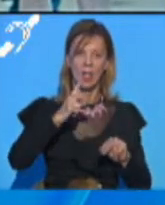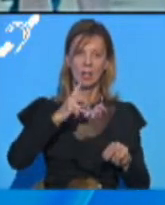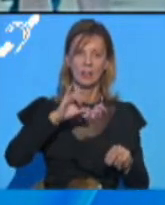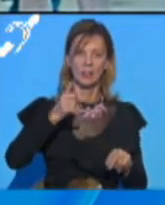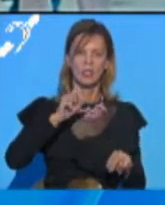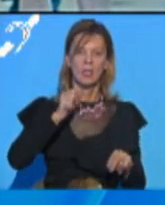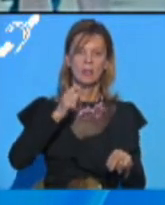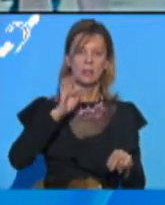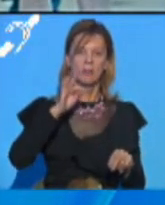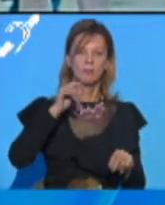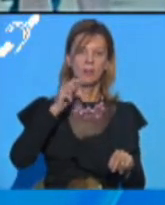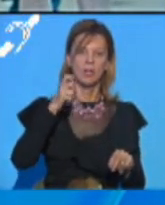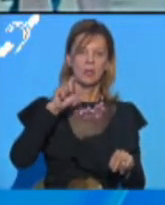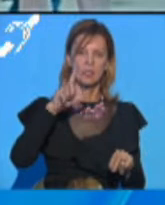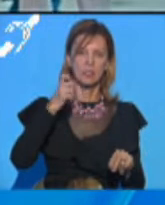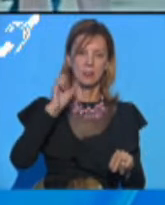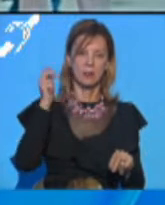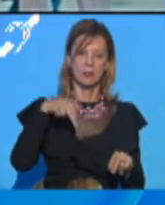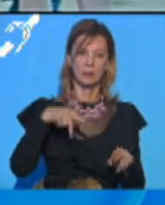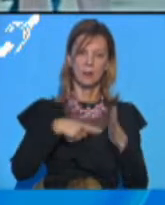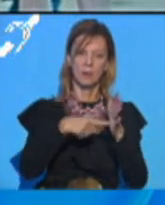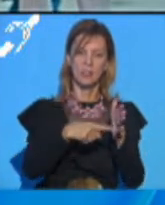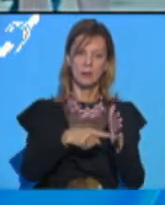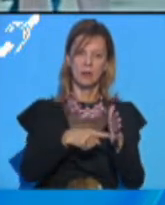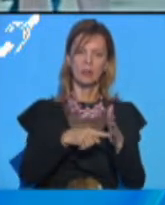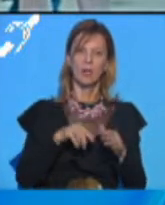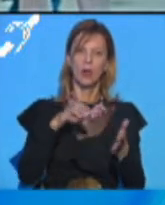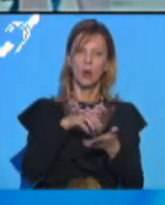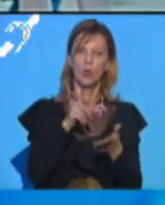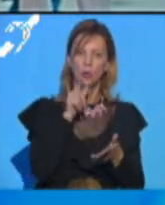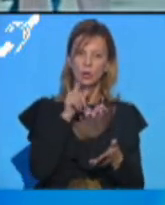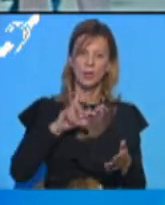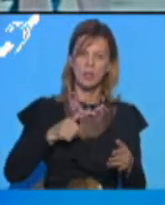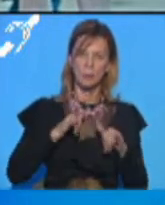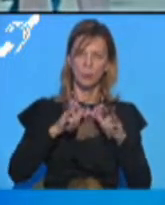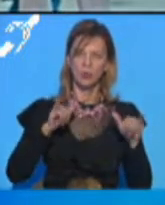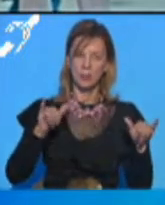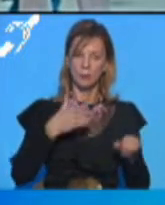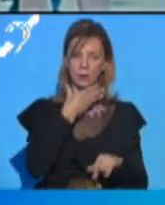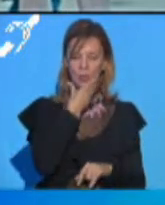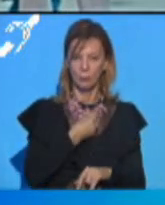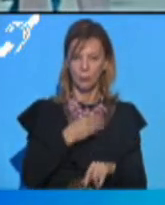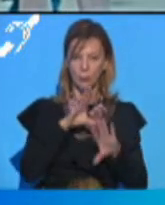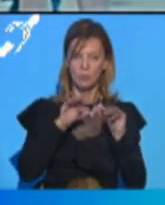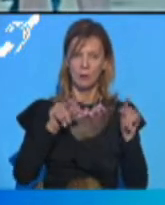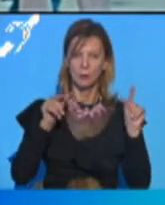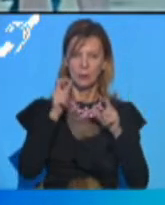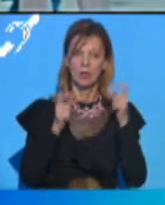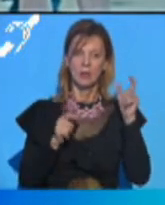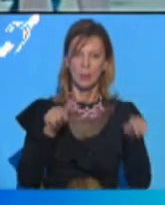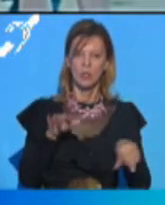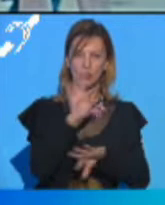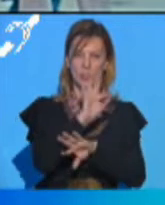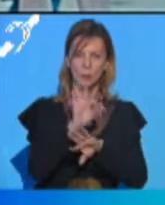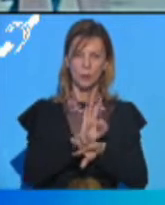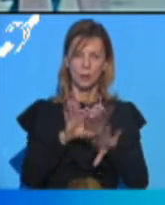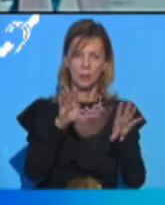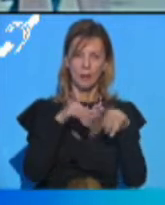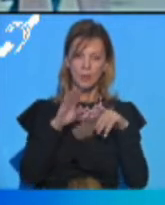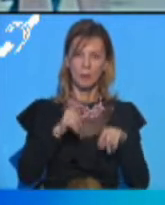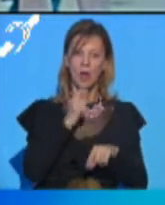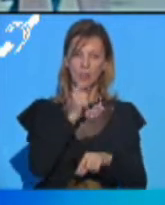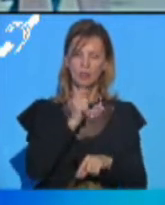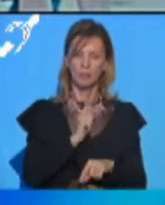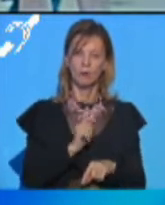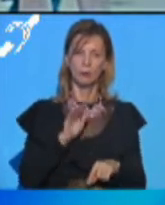Adina Stiftelsen reprezintă pentru mulți beneficiari locul unde se pot dezvolta armonios. Mai multe despre aceste proiecte aflăm la rubrica